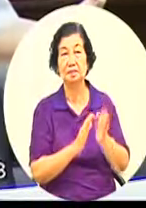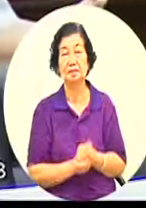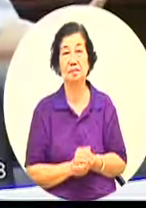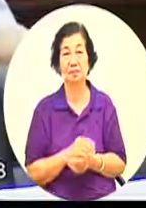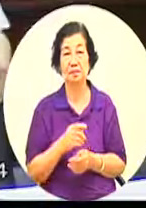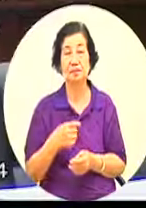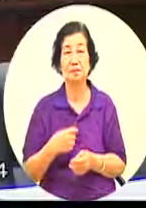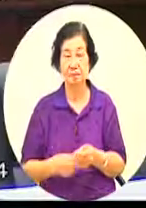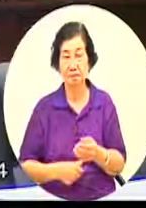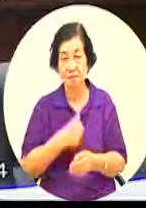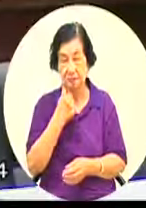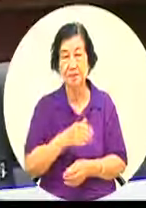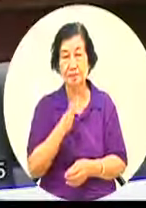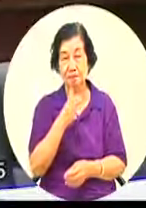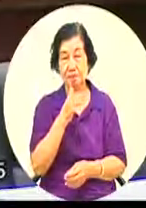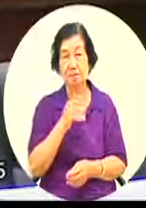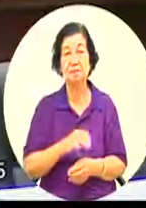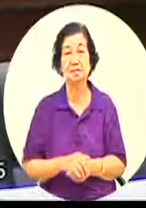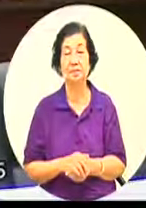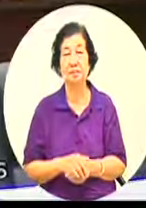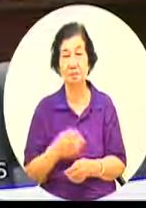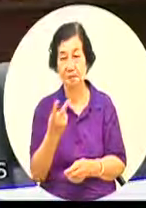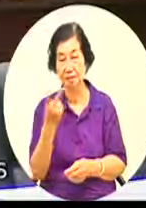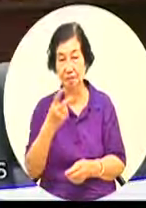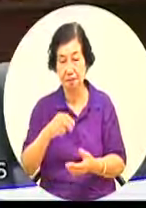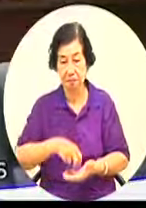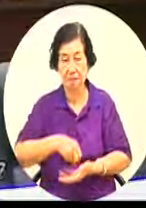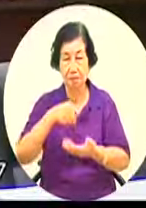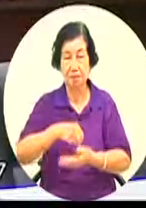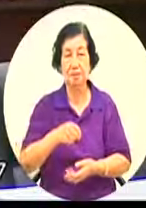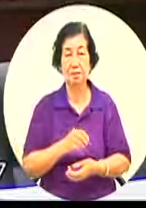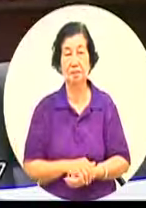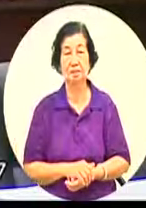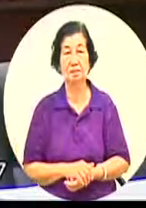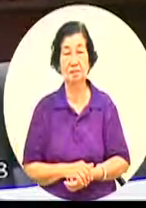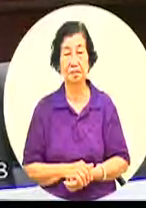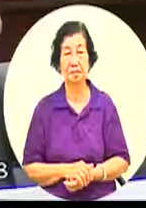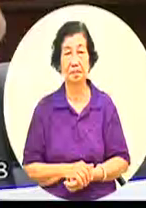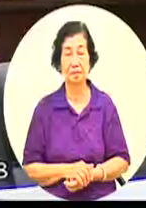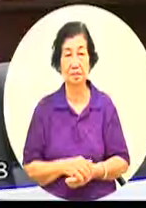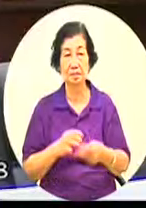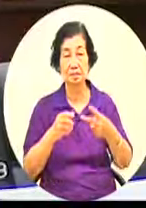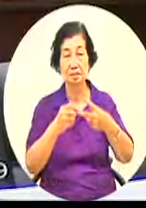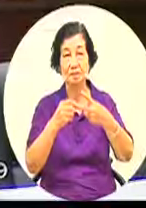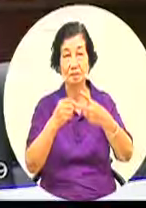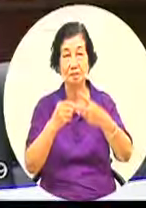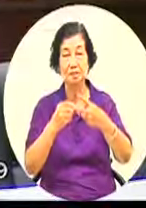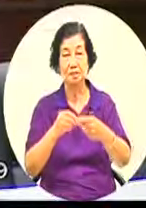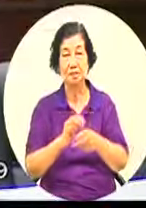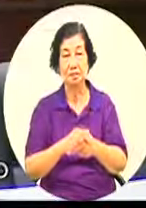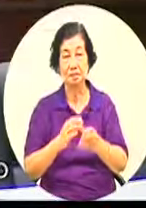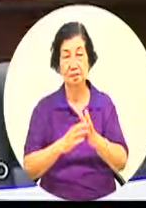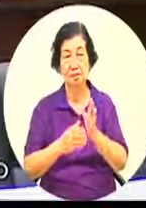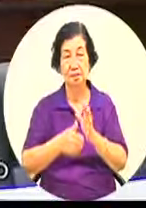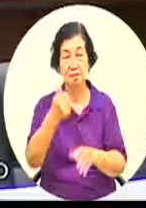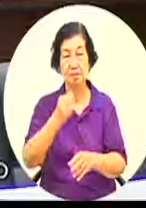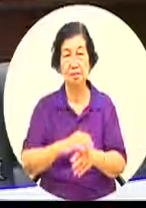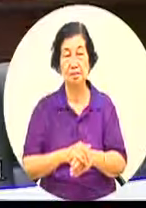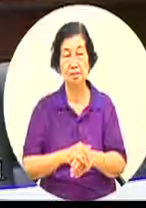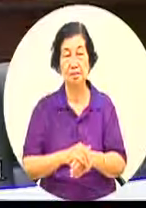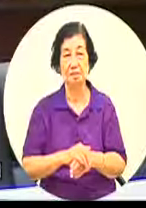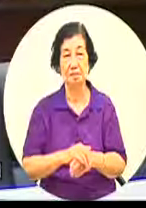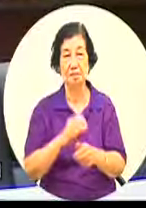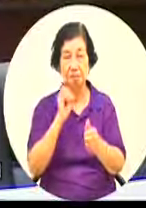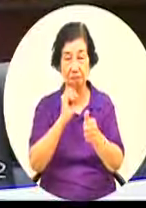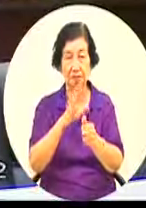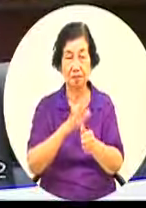支援，我觉得非常好。所以我在这两个建议，那第二个，我想这个局长，我这个两个建议也不用